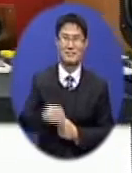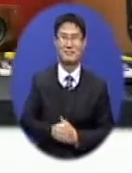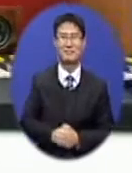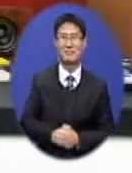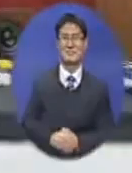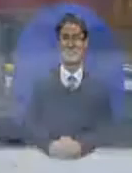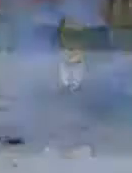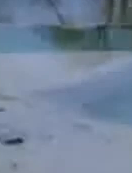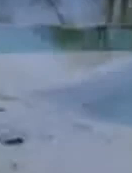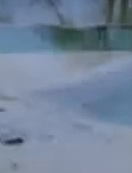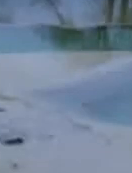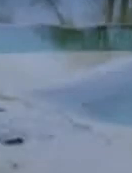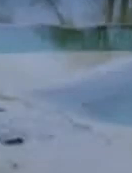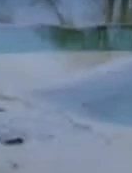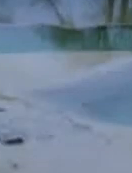주세요.